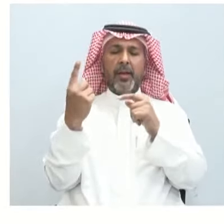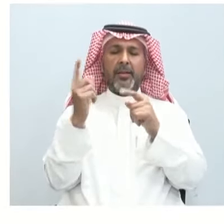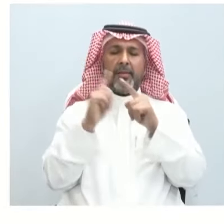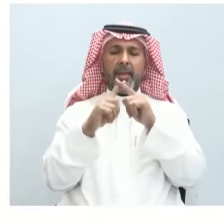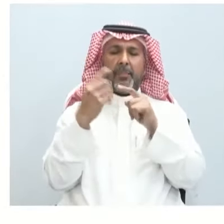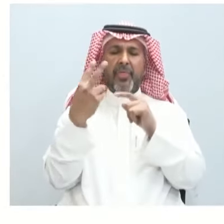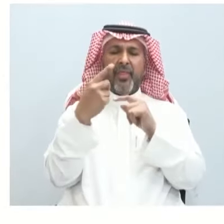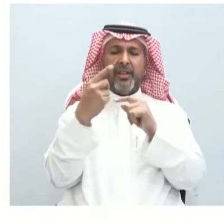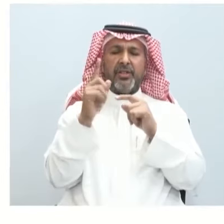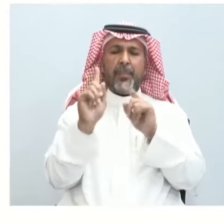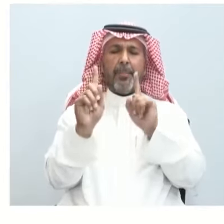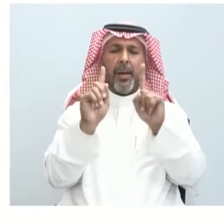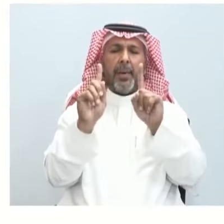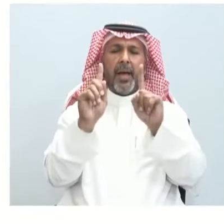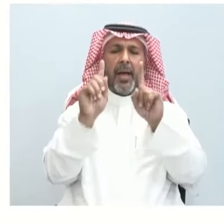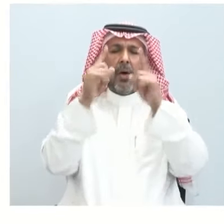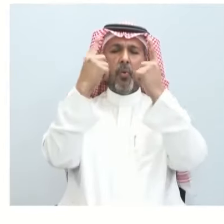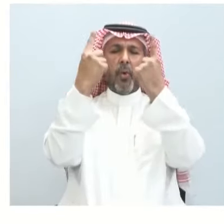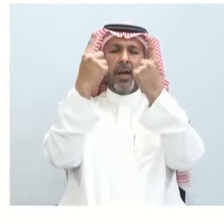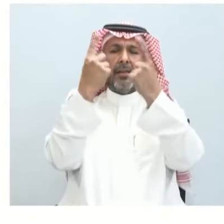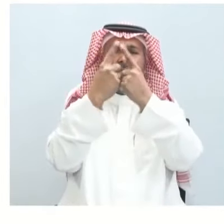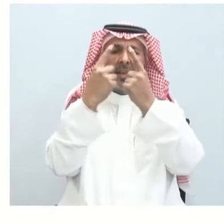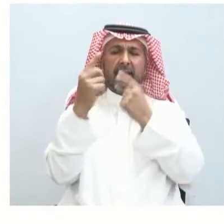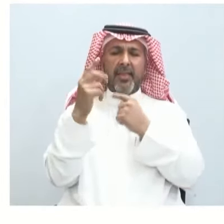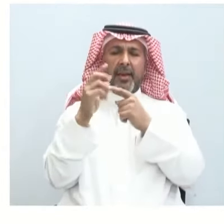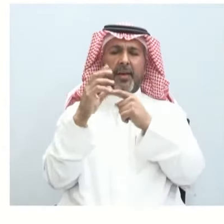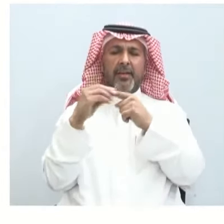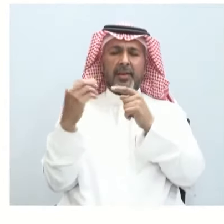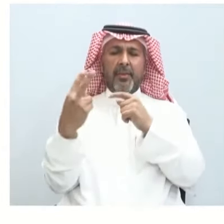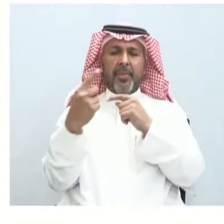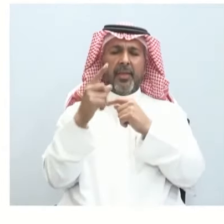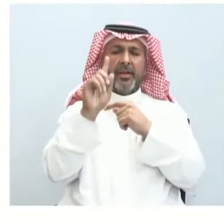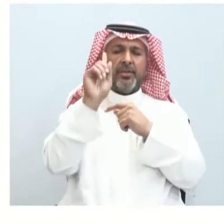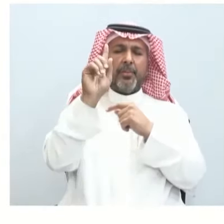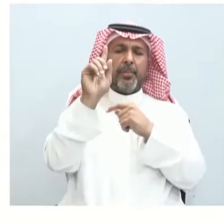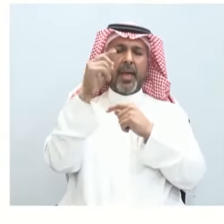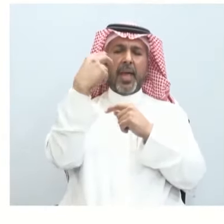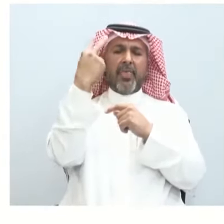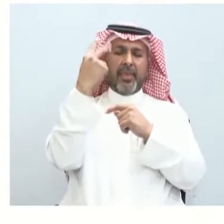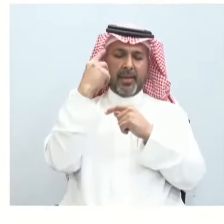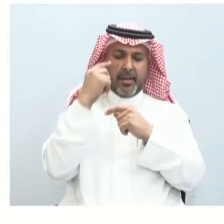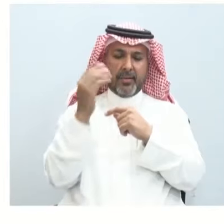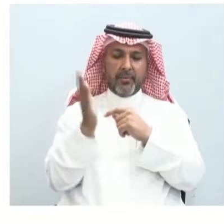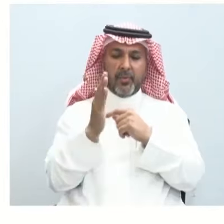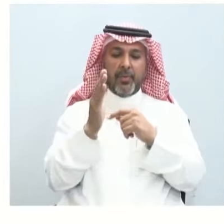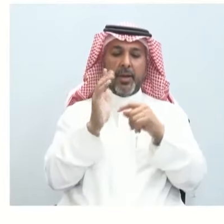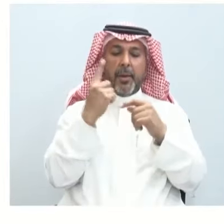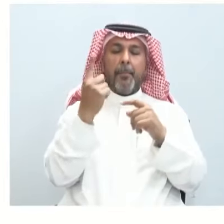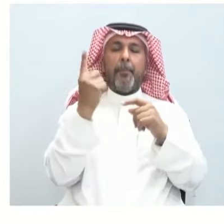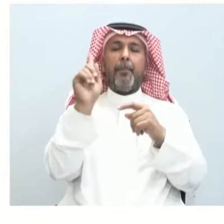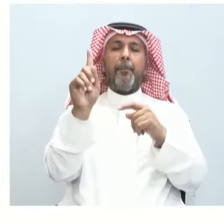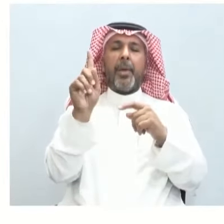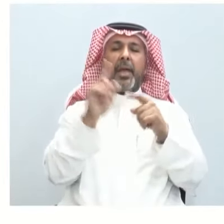نقوم بجمع الاسس باء اس 2 باء مضروبه 12 الحد الثالث باء ضرب واحد يساوي ب اذا هذه نتيجه ضرب